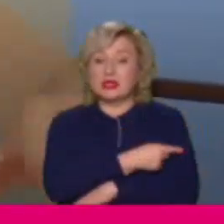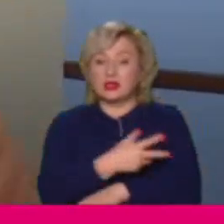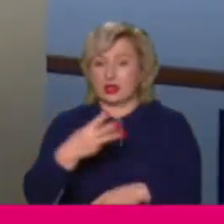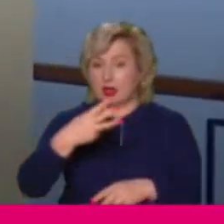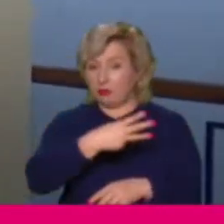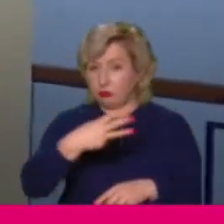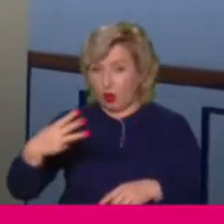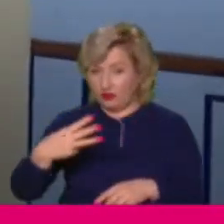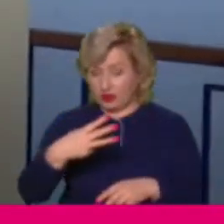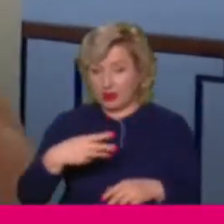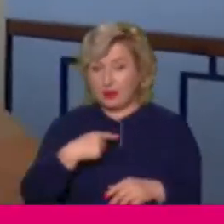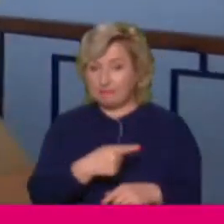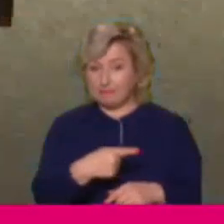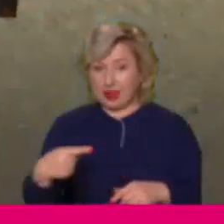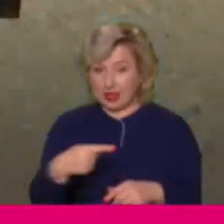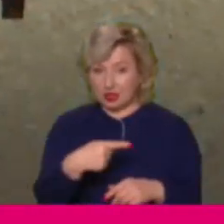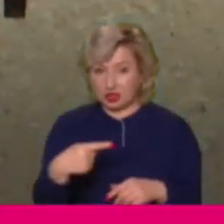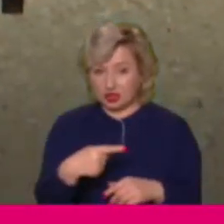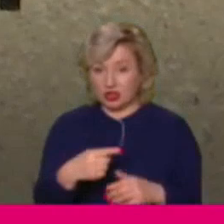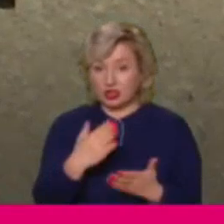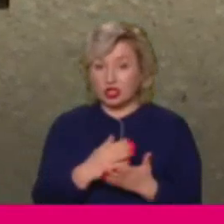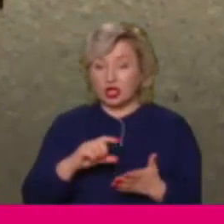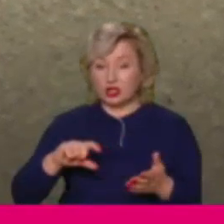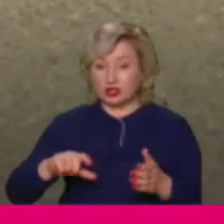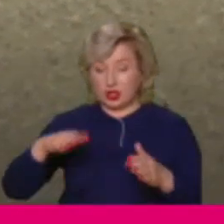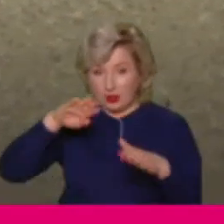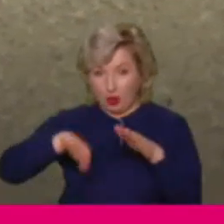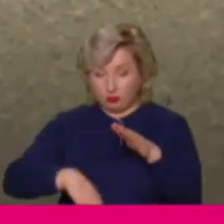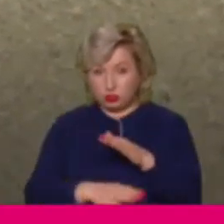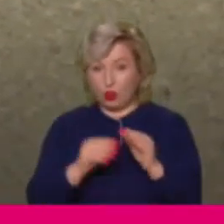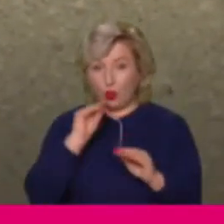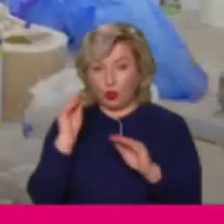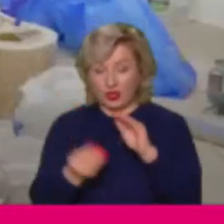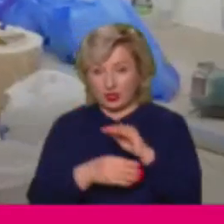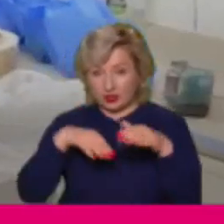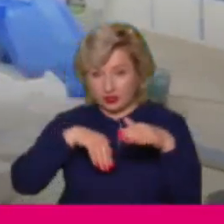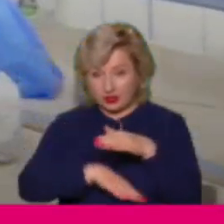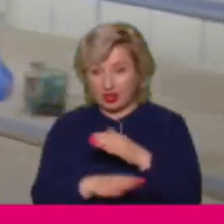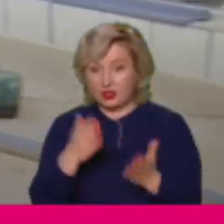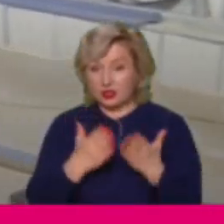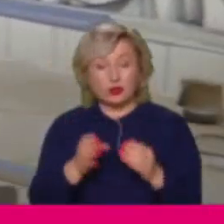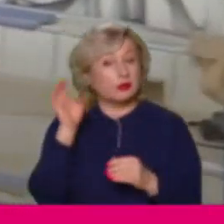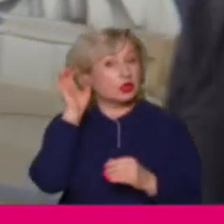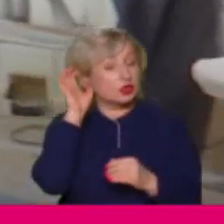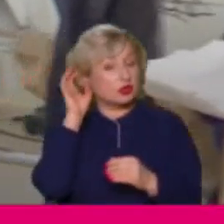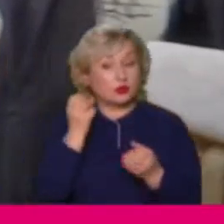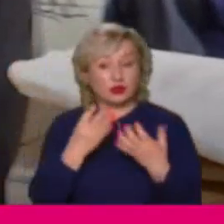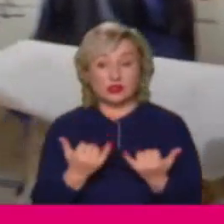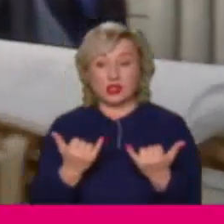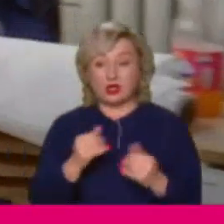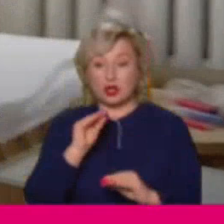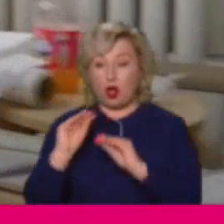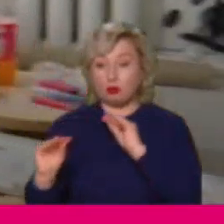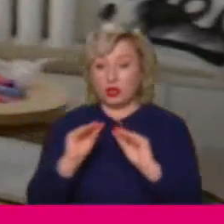Ми перебуваємо на першому, є цокольний, там облаштували укриття. Вірніше, якщо прислухатись, його просто зараз